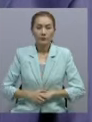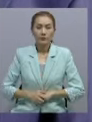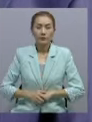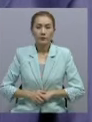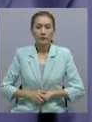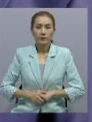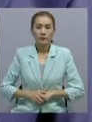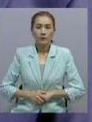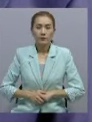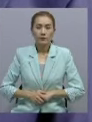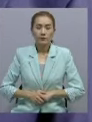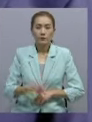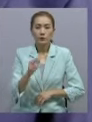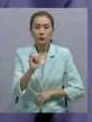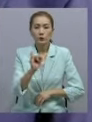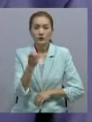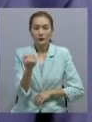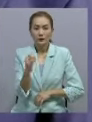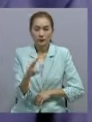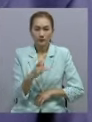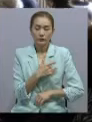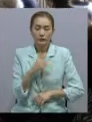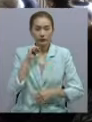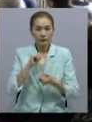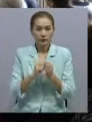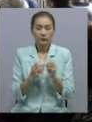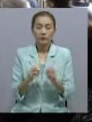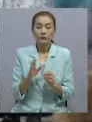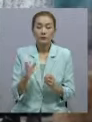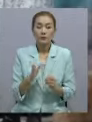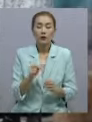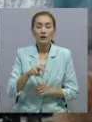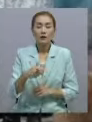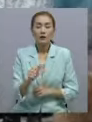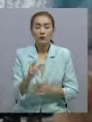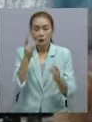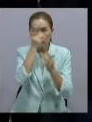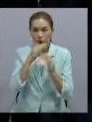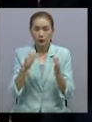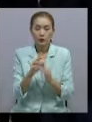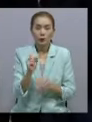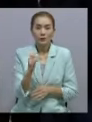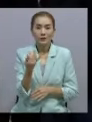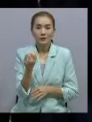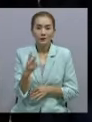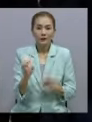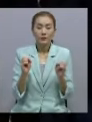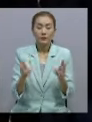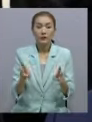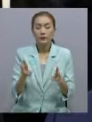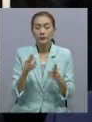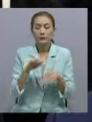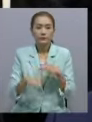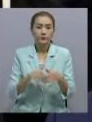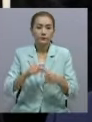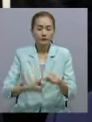ойлаймын. Хусейн әр уақытта біздің жүрегімізде. Облыстық шара Алға ауылдық мәдениет үйінде Хусейн Айтқалиевке арналған қалдырған